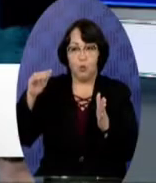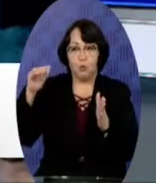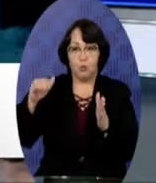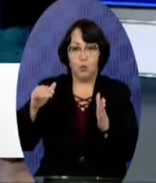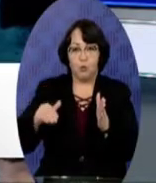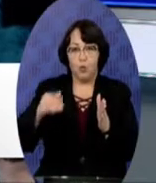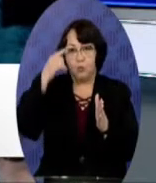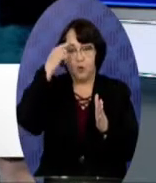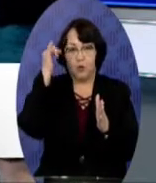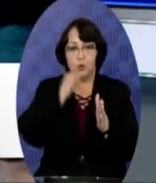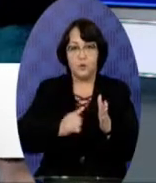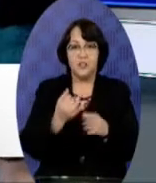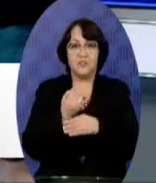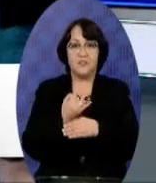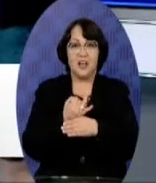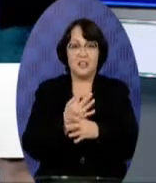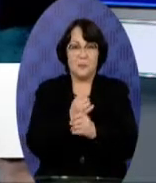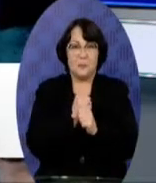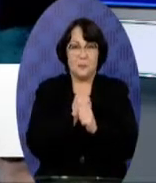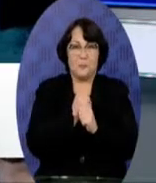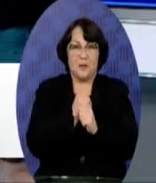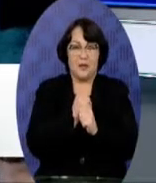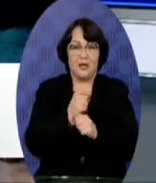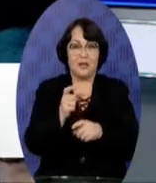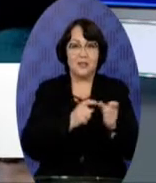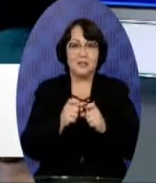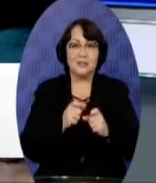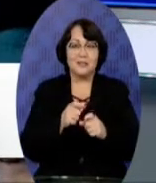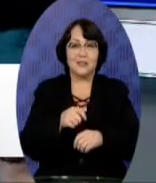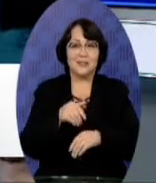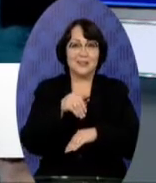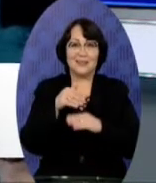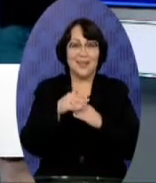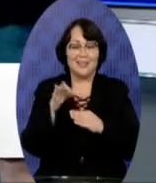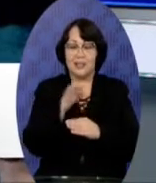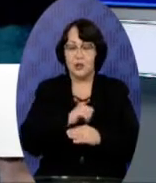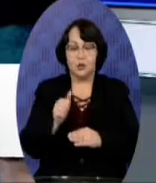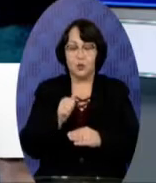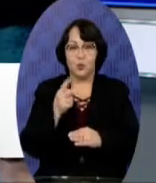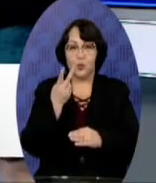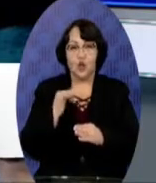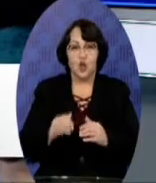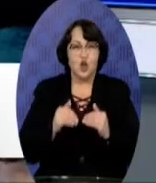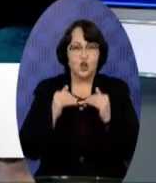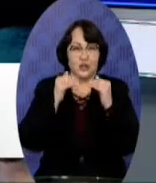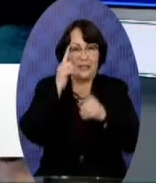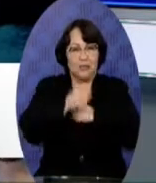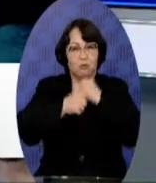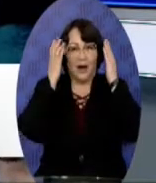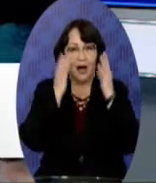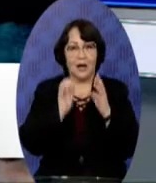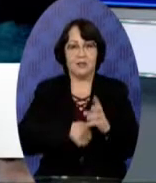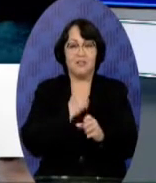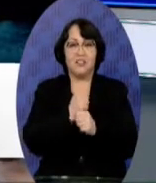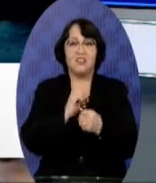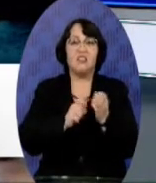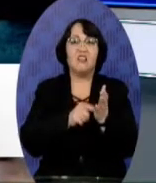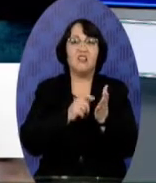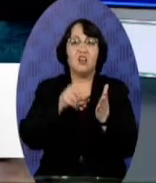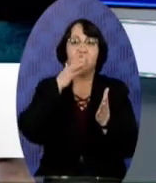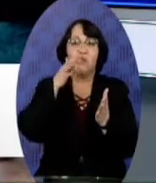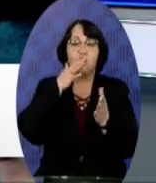улс аль болох инфляцийн түвшинөө тогтвортой байрах, эдийн засгаа тогтвортой байлгах чиглэлд анхаарал хандуулах шаардлагатай гэсэн ийм зөвлөгөөг